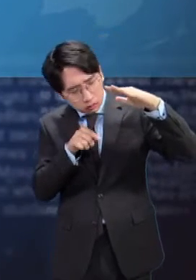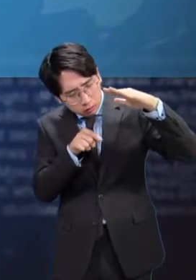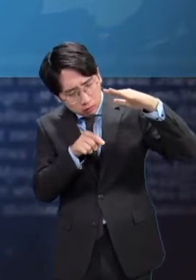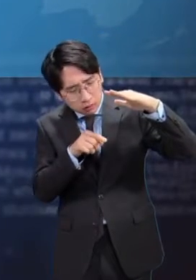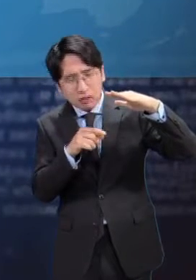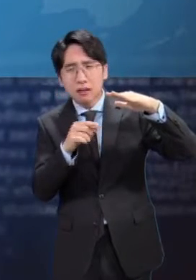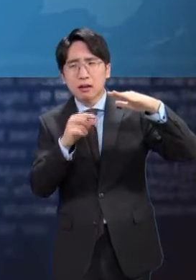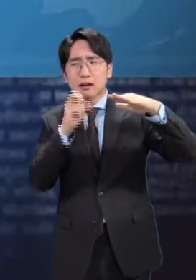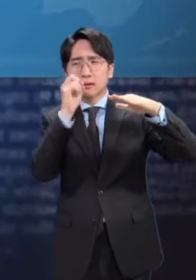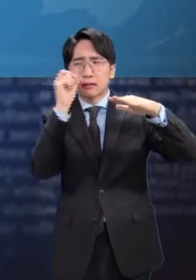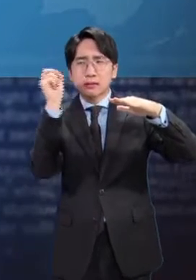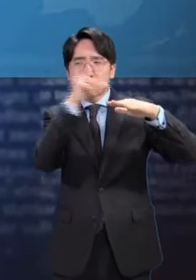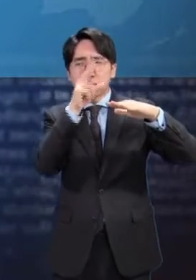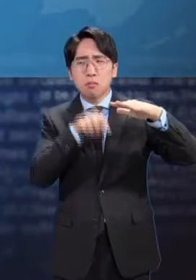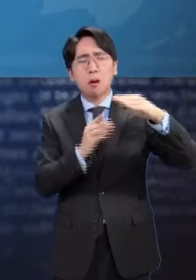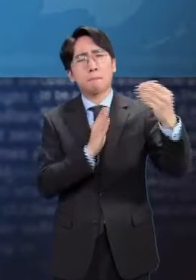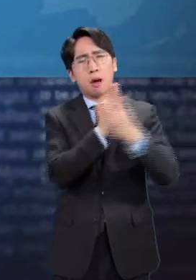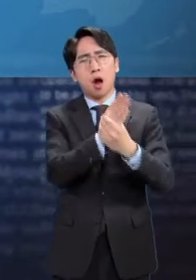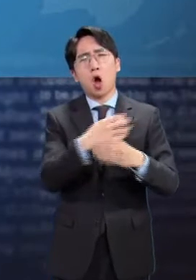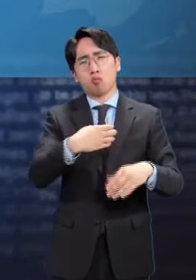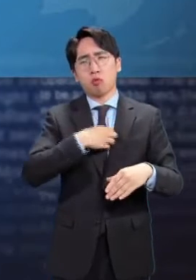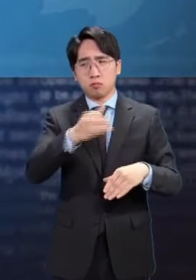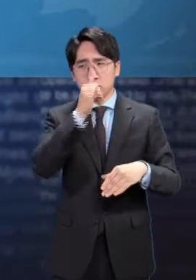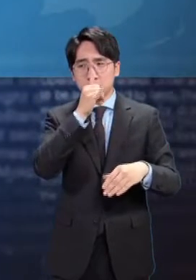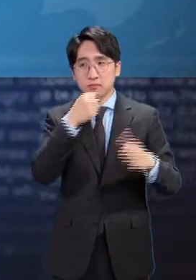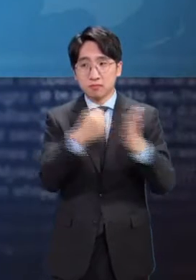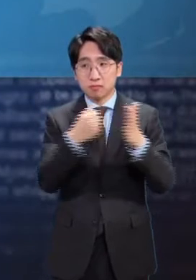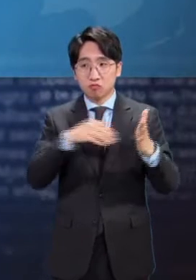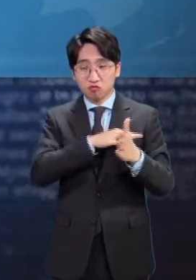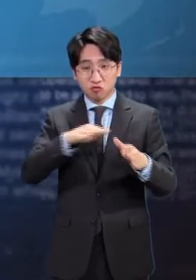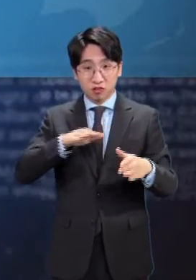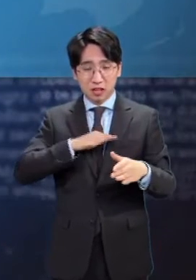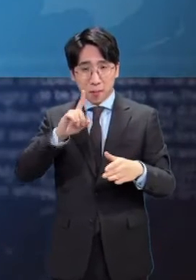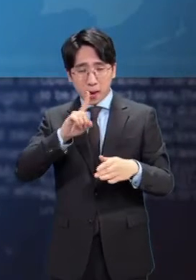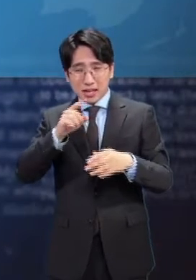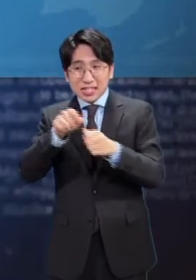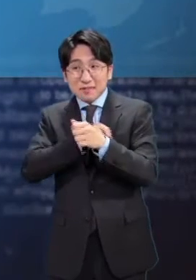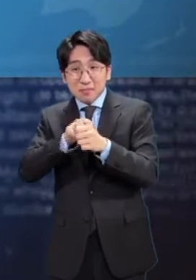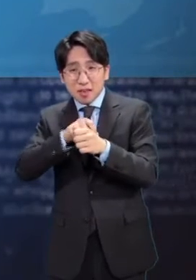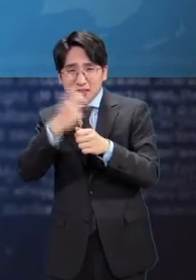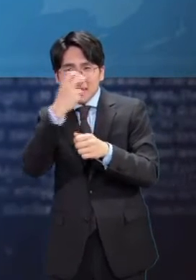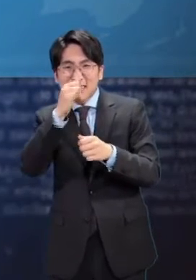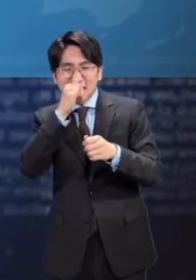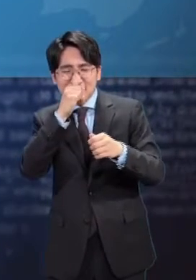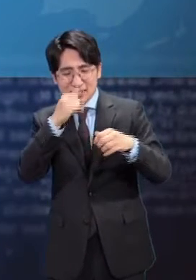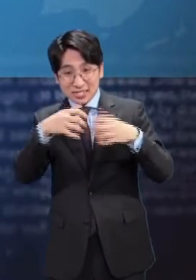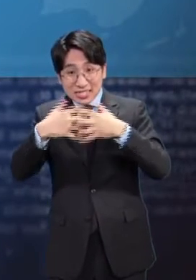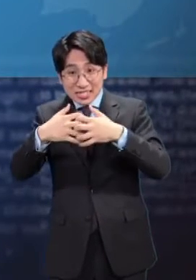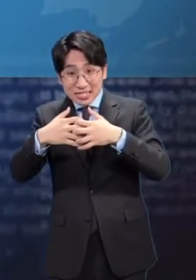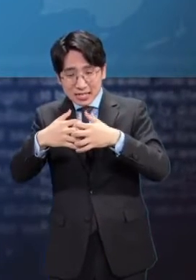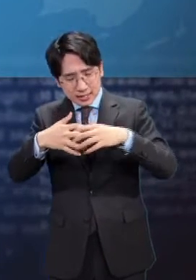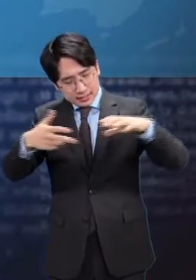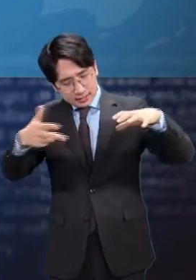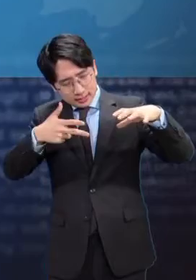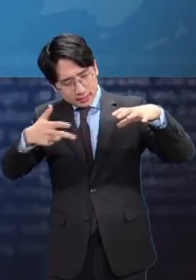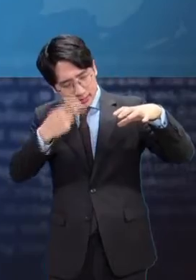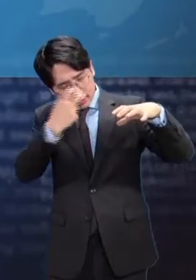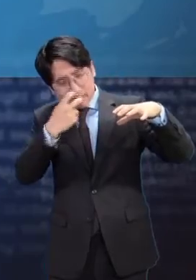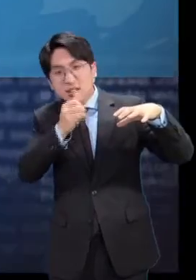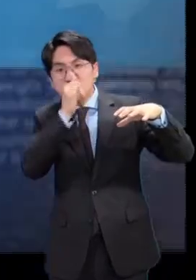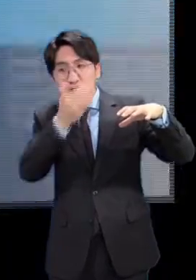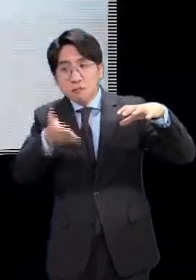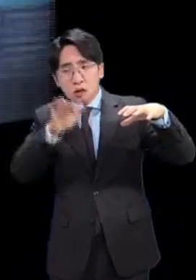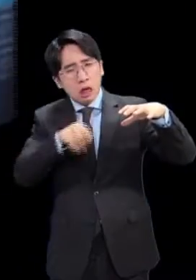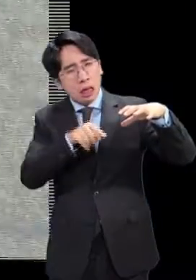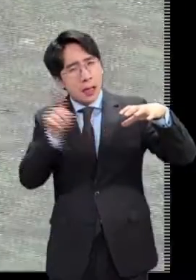그래서 우리가 GPR 같은 거를 탐사 같은 걸 하긴 하는데 뭐 전부 다 100% 완벽하게 파악하기 쉽지 않은